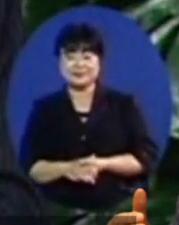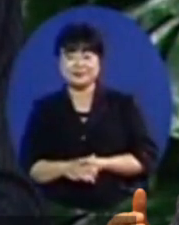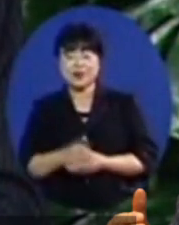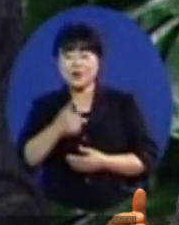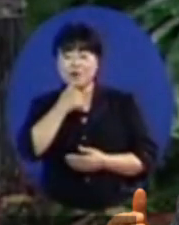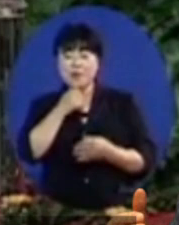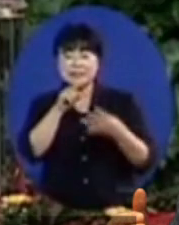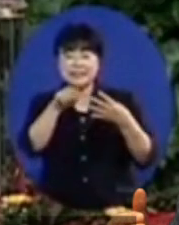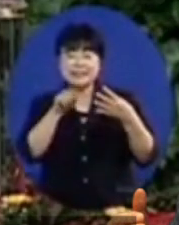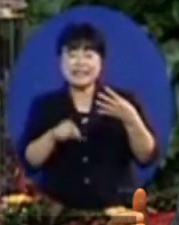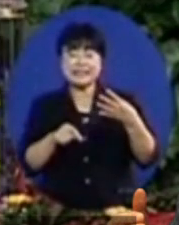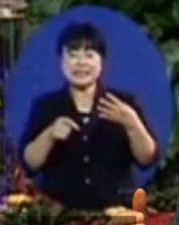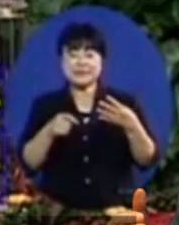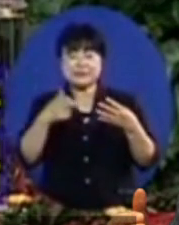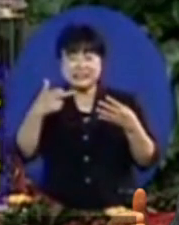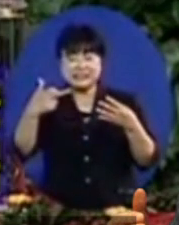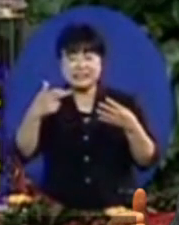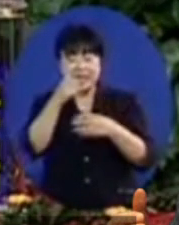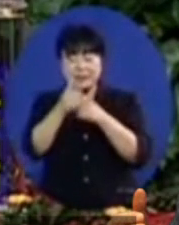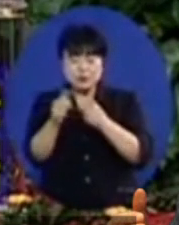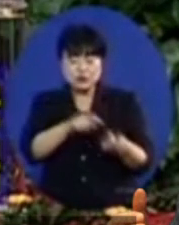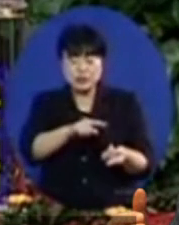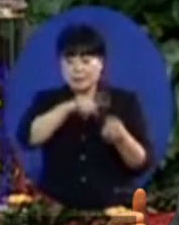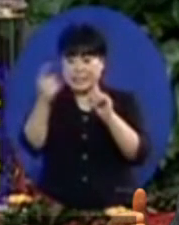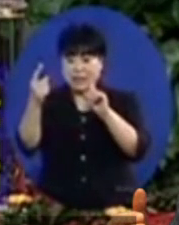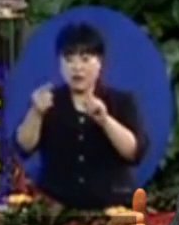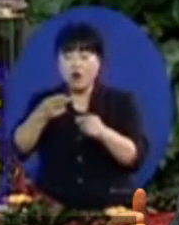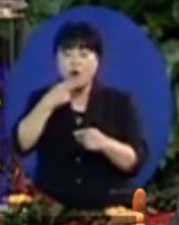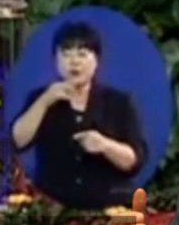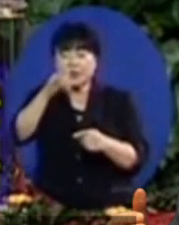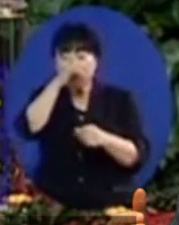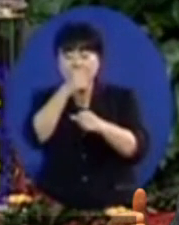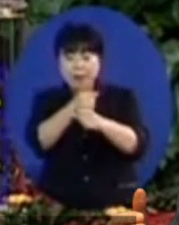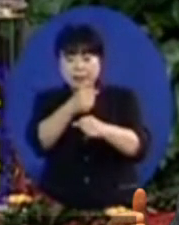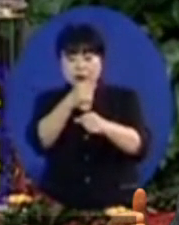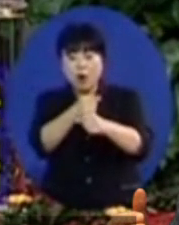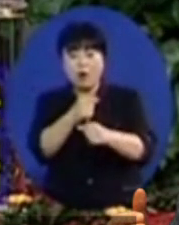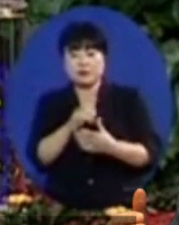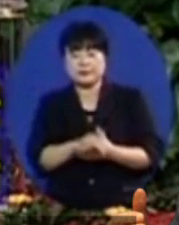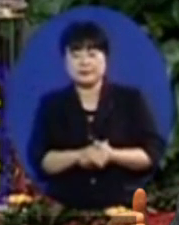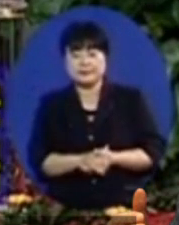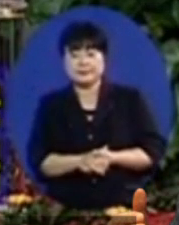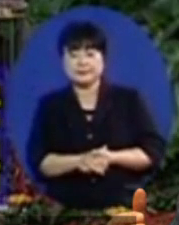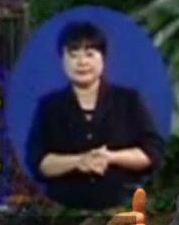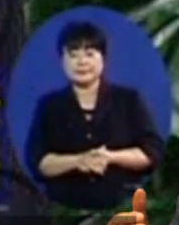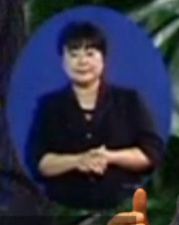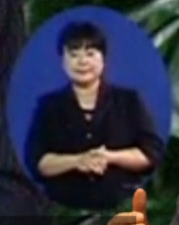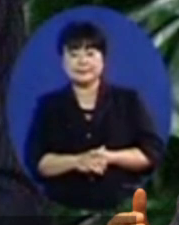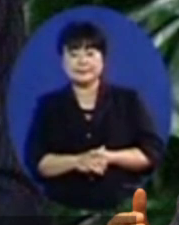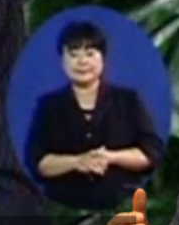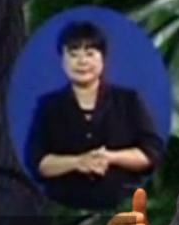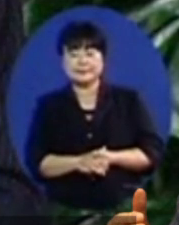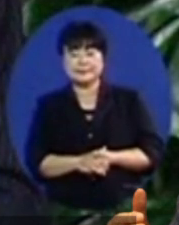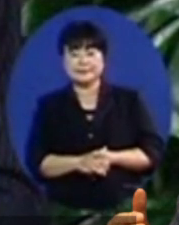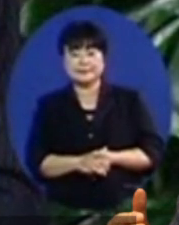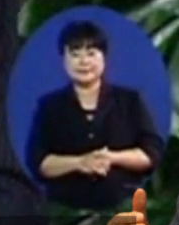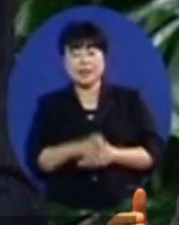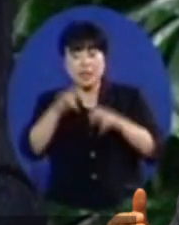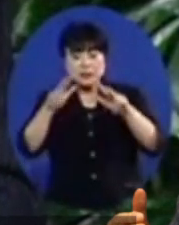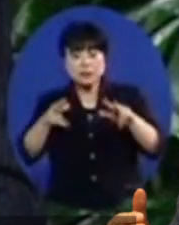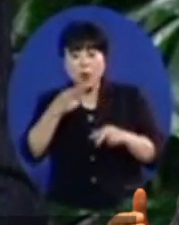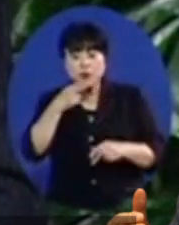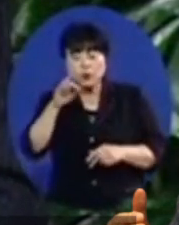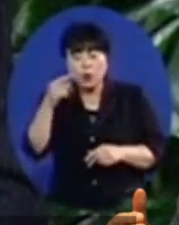로마서 4장 11절에 하나님은 죽은 자를 살리시며 없는 것을 있는 것까지 부르시는 이시라. 그러니까 지금